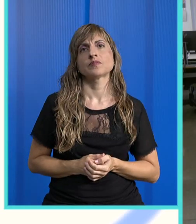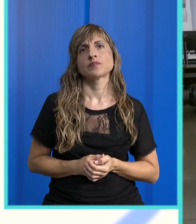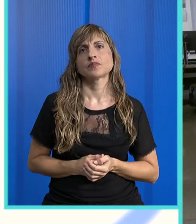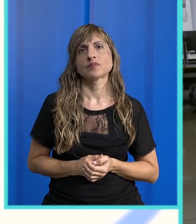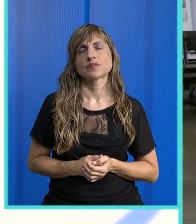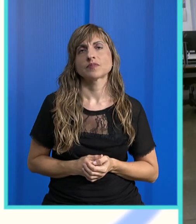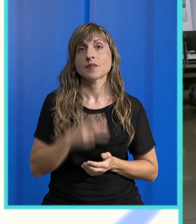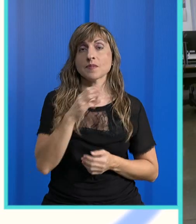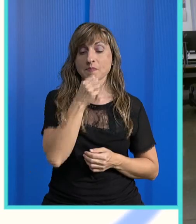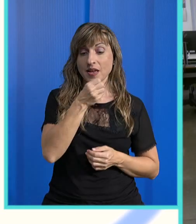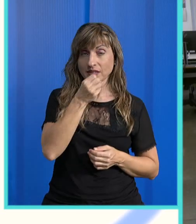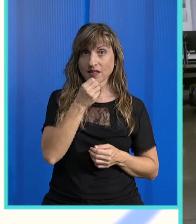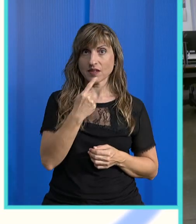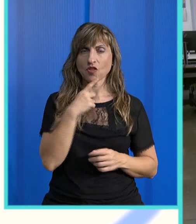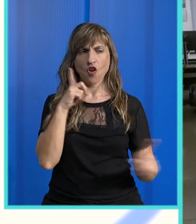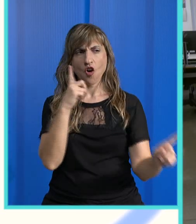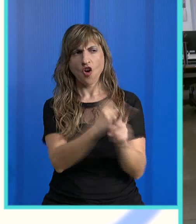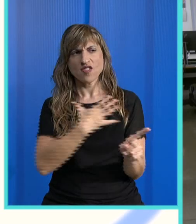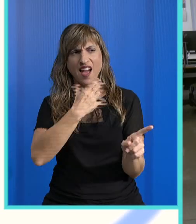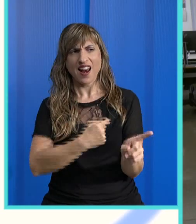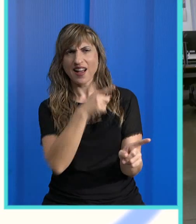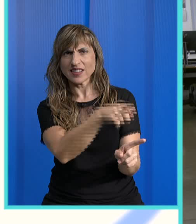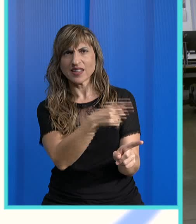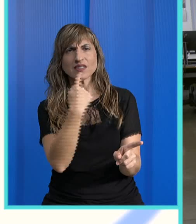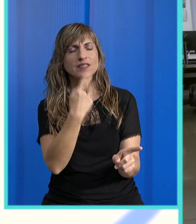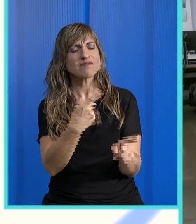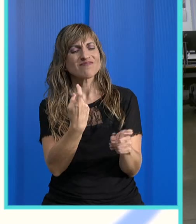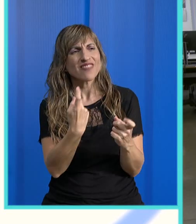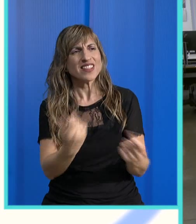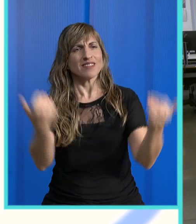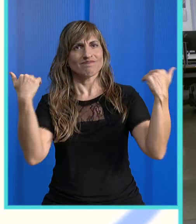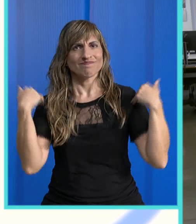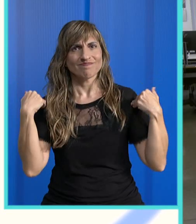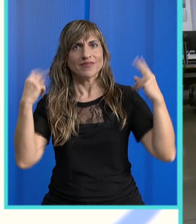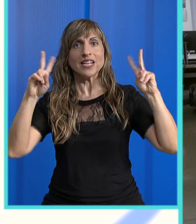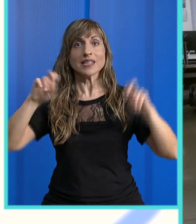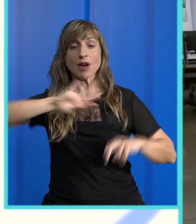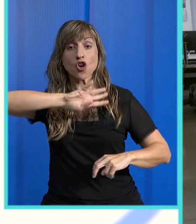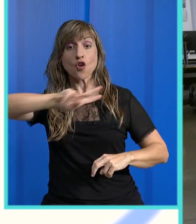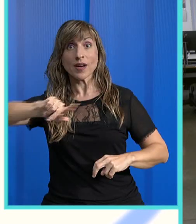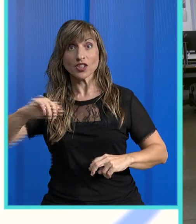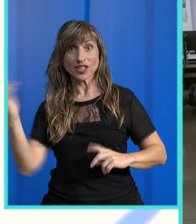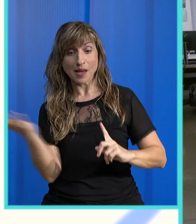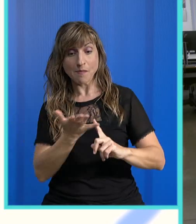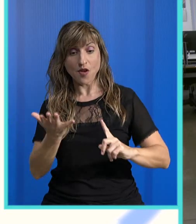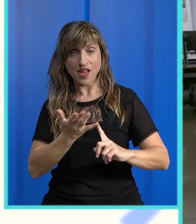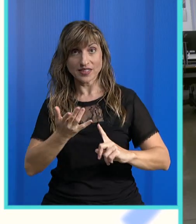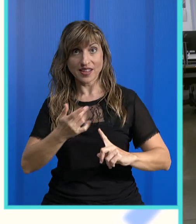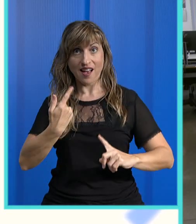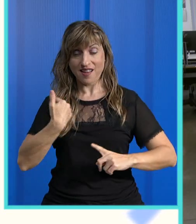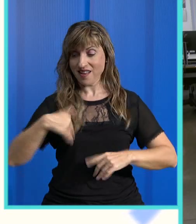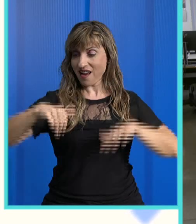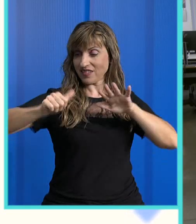I el PSC acusa l'alcalde d'irresponsable de no actuar davant l'increment de robatoris en violència durant el primer semestre de l'any.